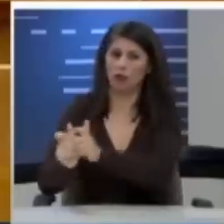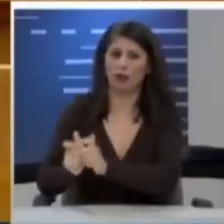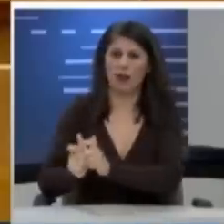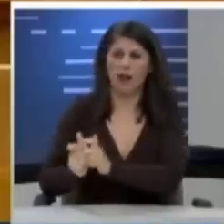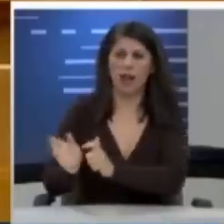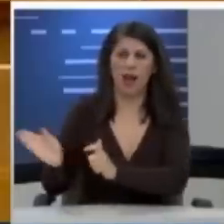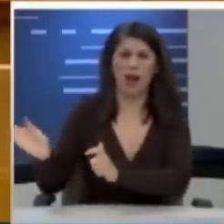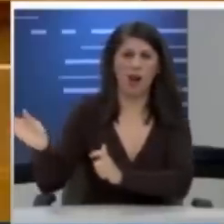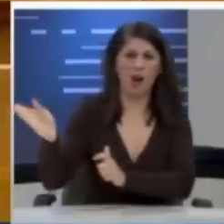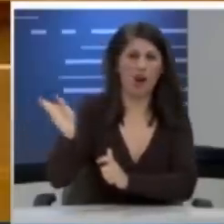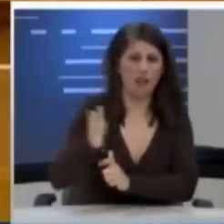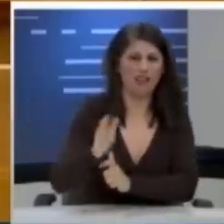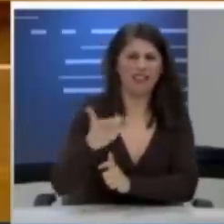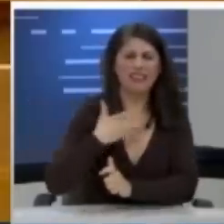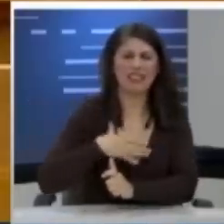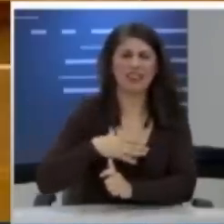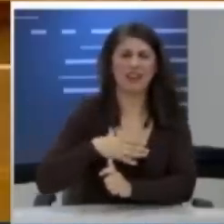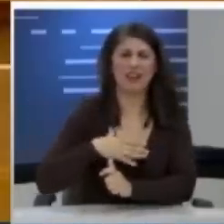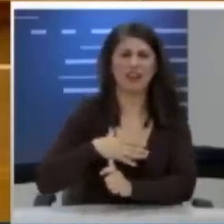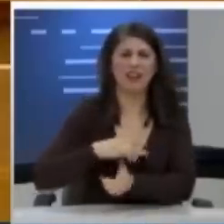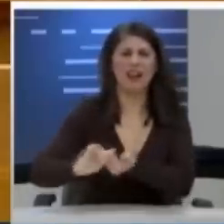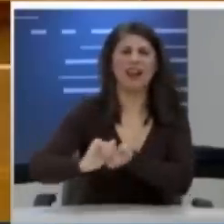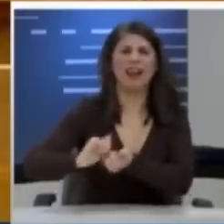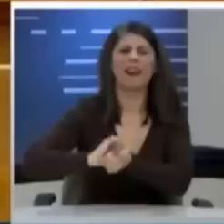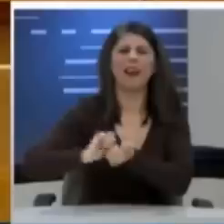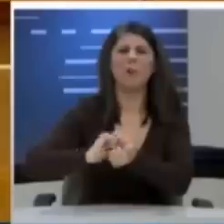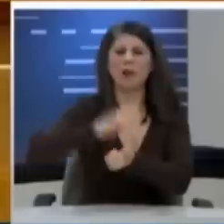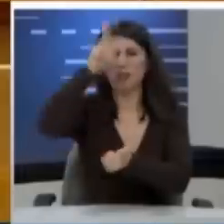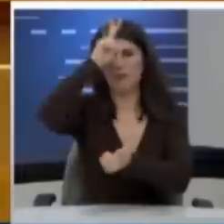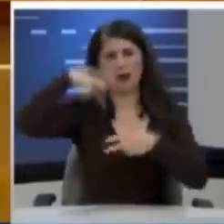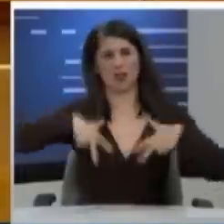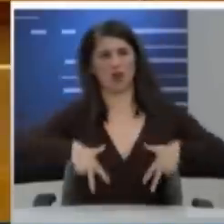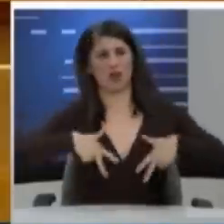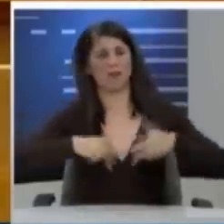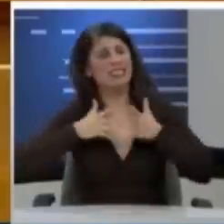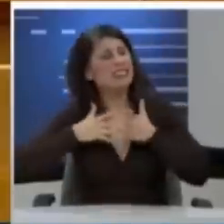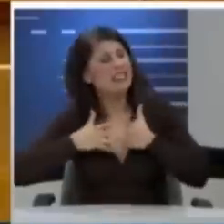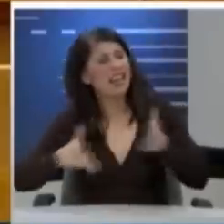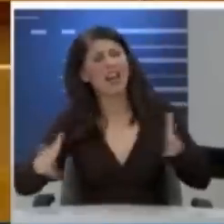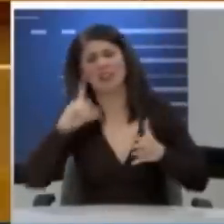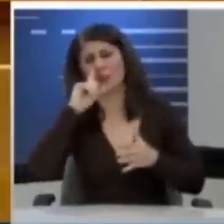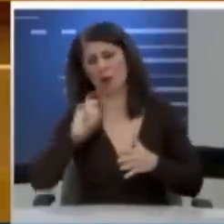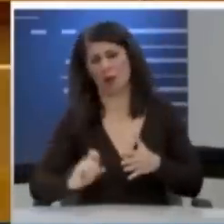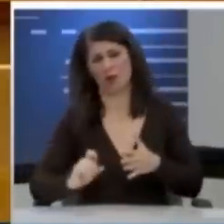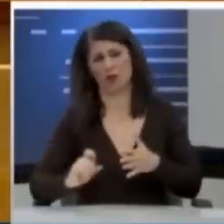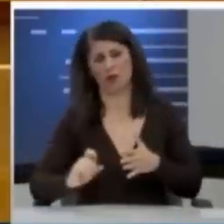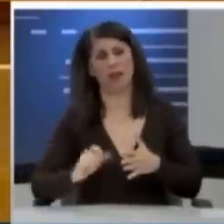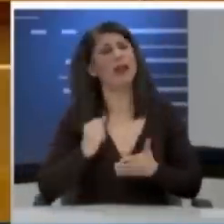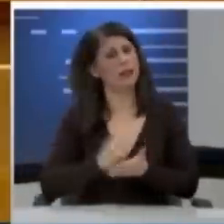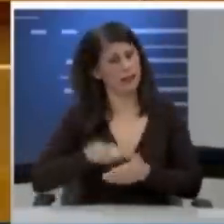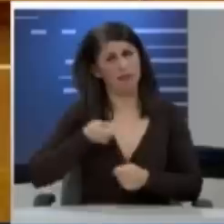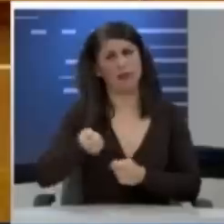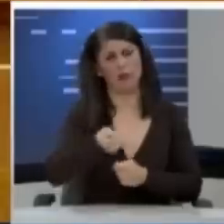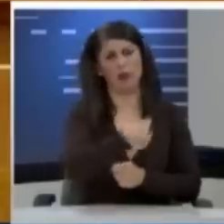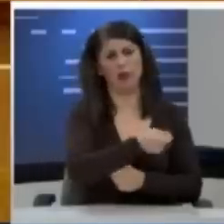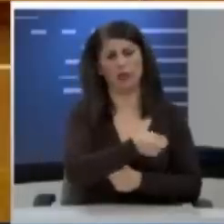βαλθεί μόνο να ξελασπώσουν το γερμανικό κράτος από τις τεράστιες υποχρεώσεις του και τις οφειλές